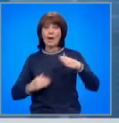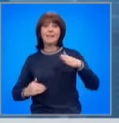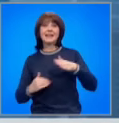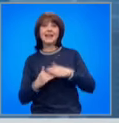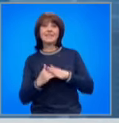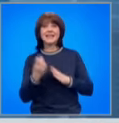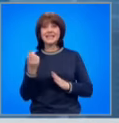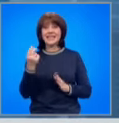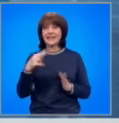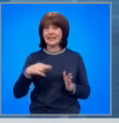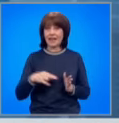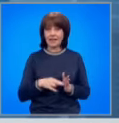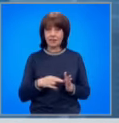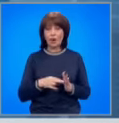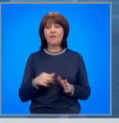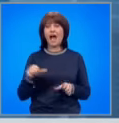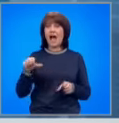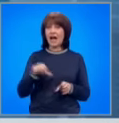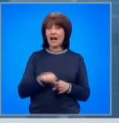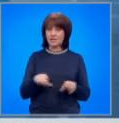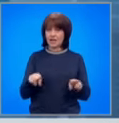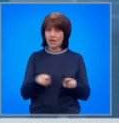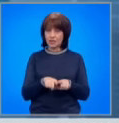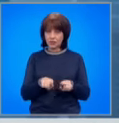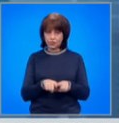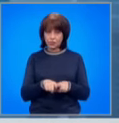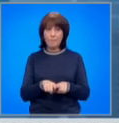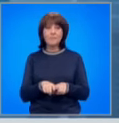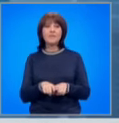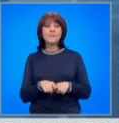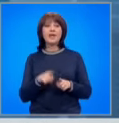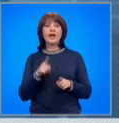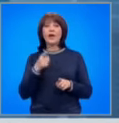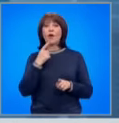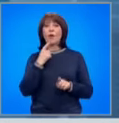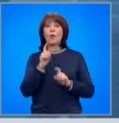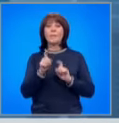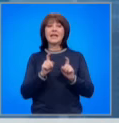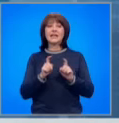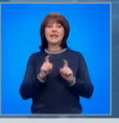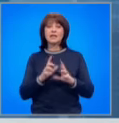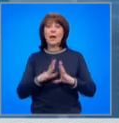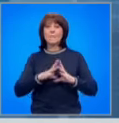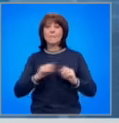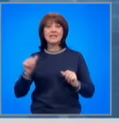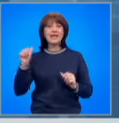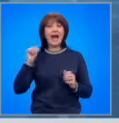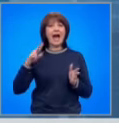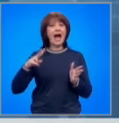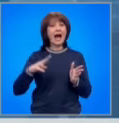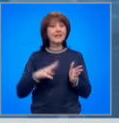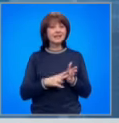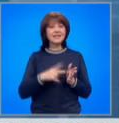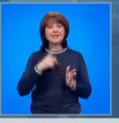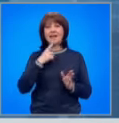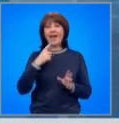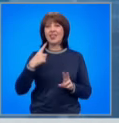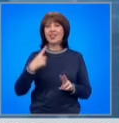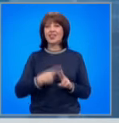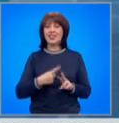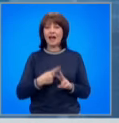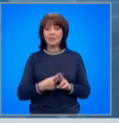тока, а говоря и за газта дори, тъй като се дискутира това, дори се коментира и без акцизна нафта за зимните курорти, има нафтови стопанства,